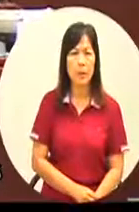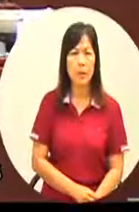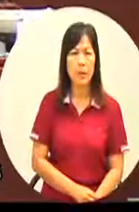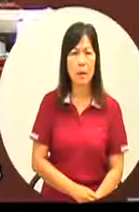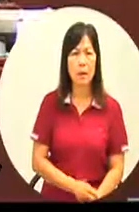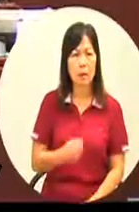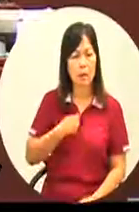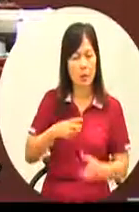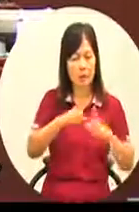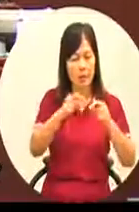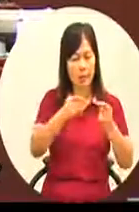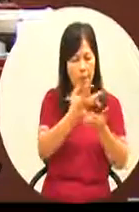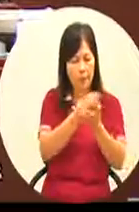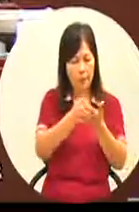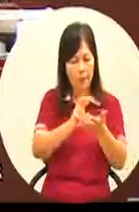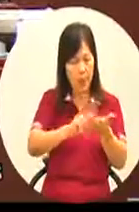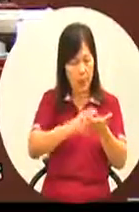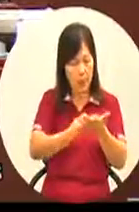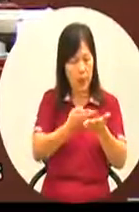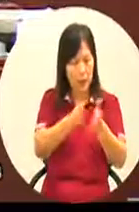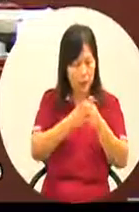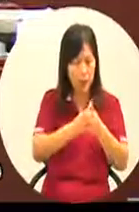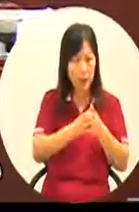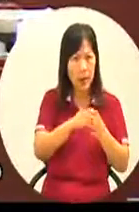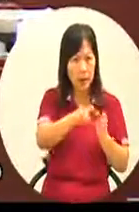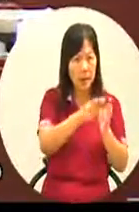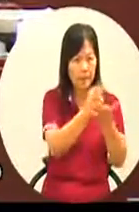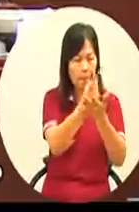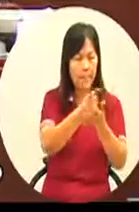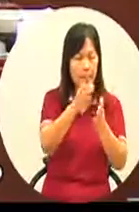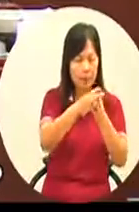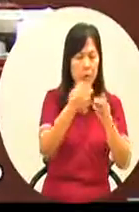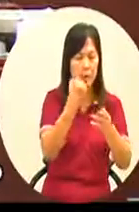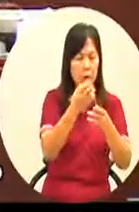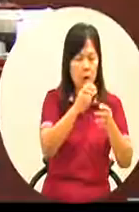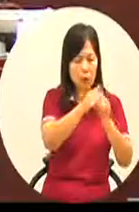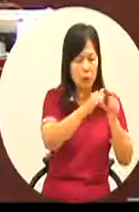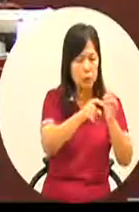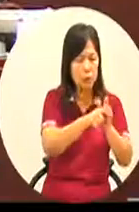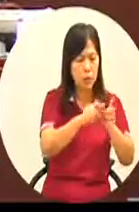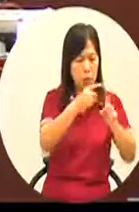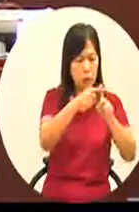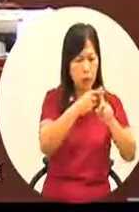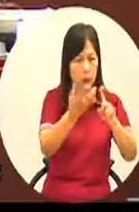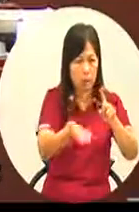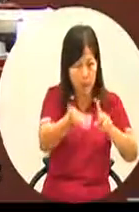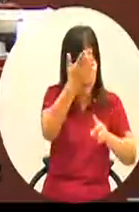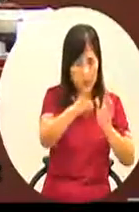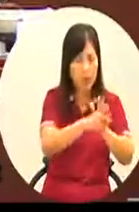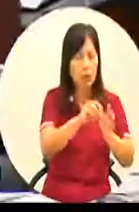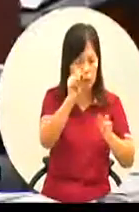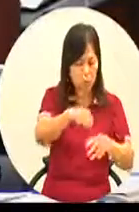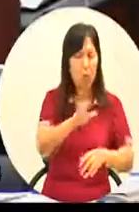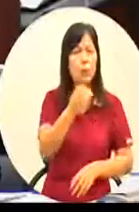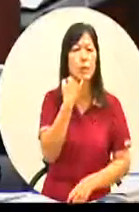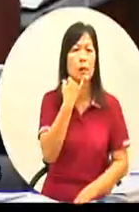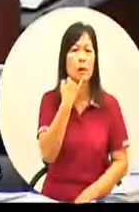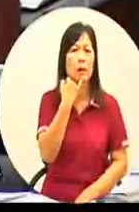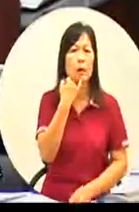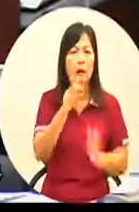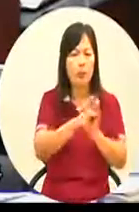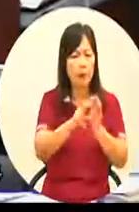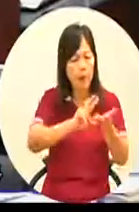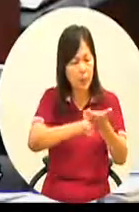你的门牌这吼，你爱咱住户家大概吼半数，所以这个部分是。 局长，俺无必要改哪